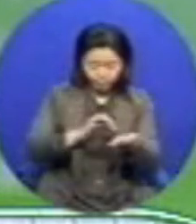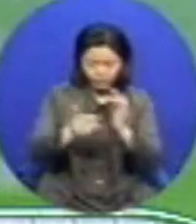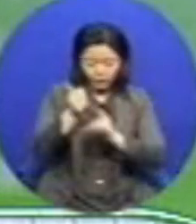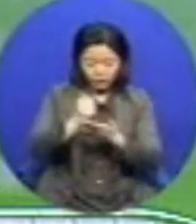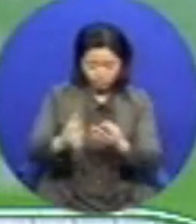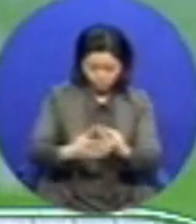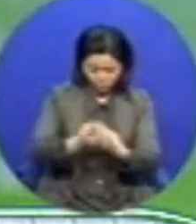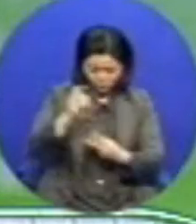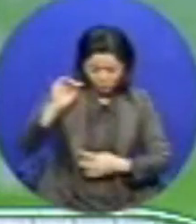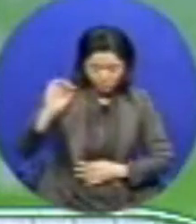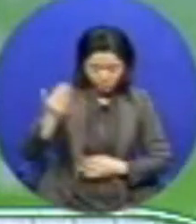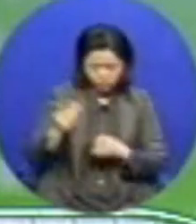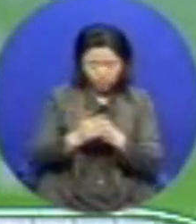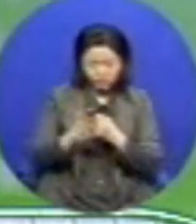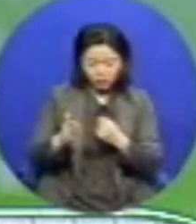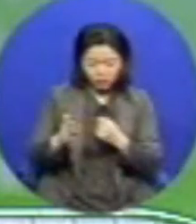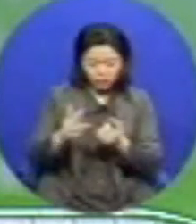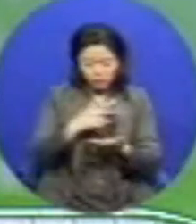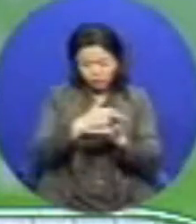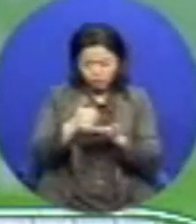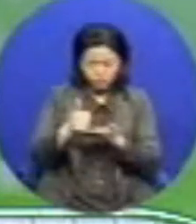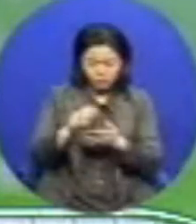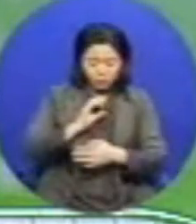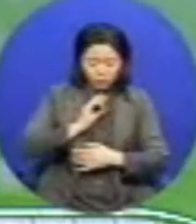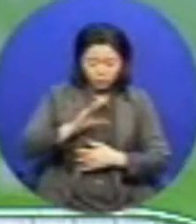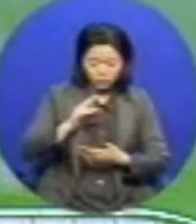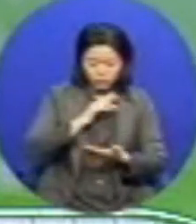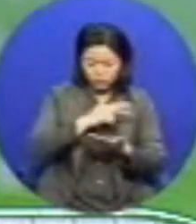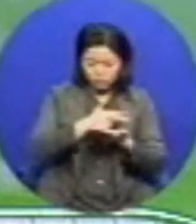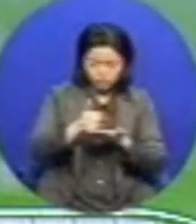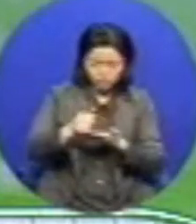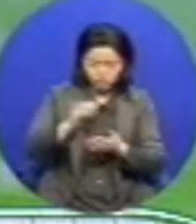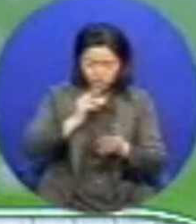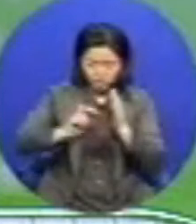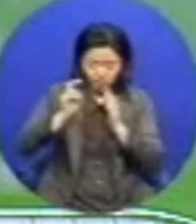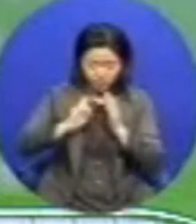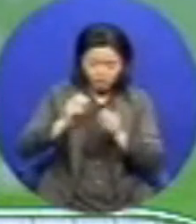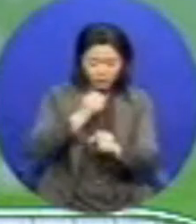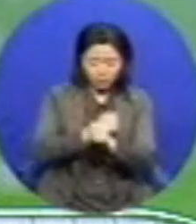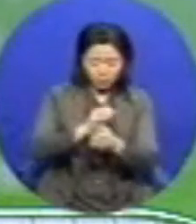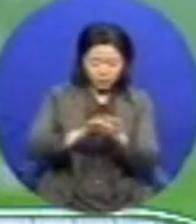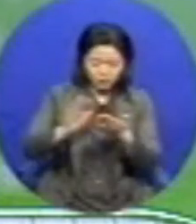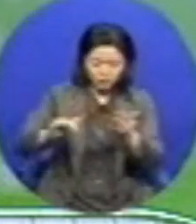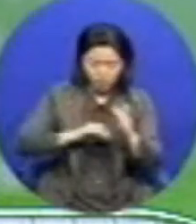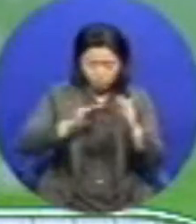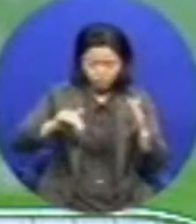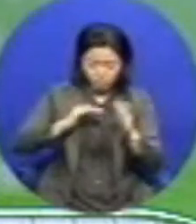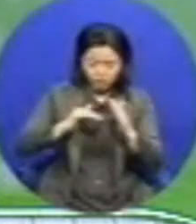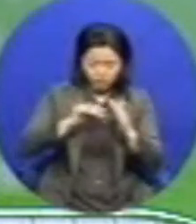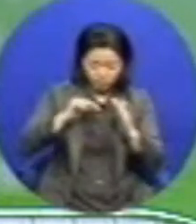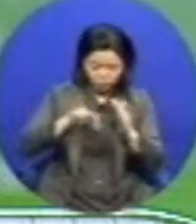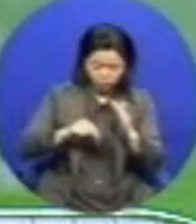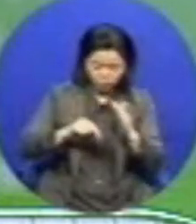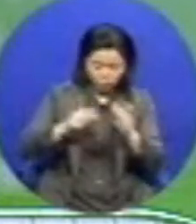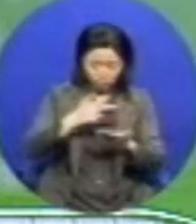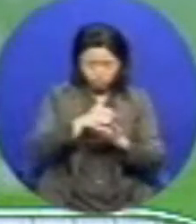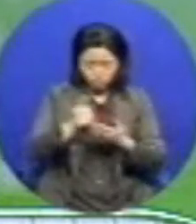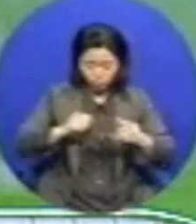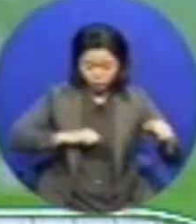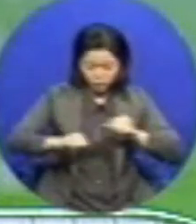되었으니 주님 오직 주님을 찬양합니다 우리 가정 안에 주에 역사가